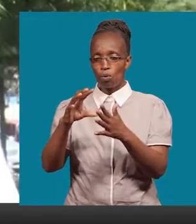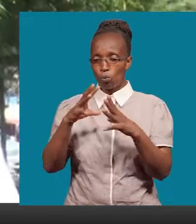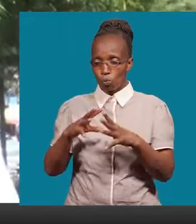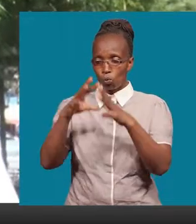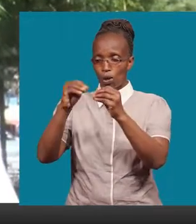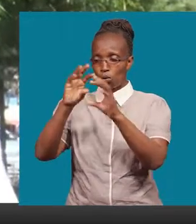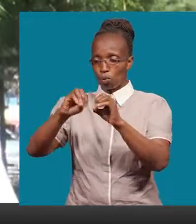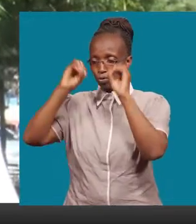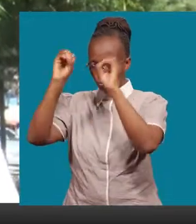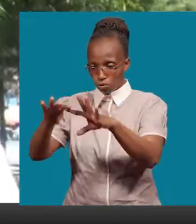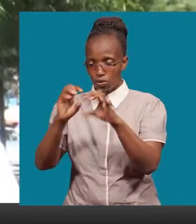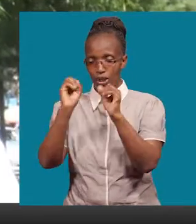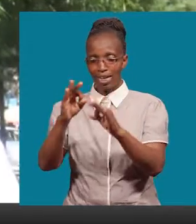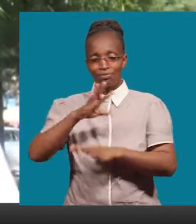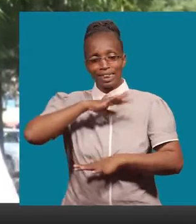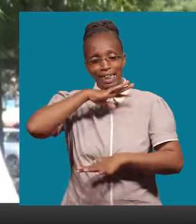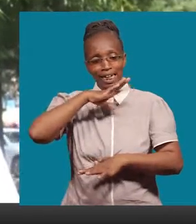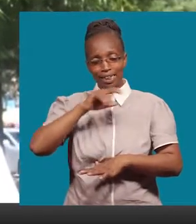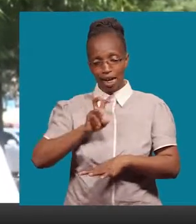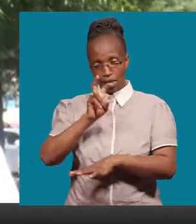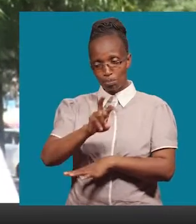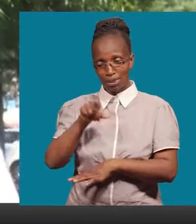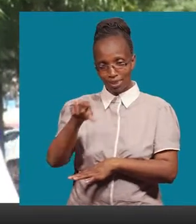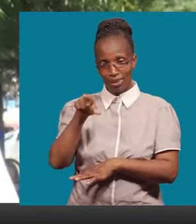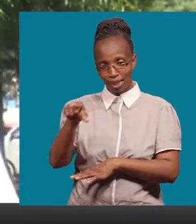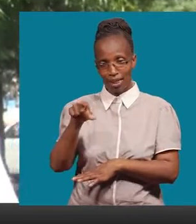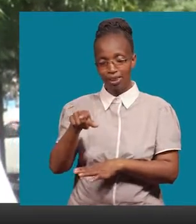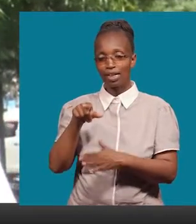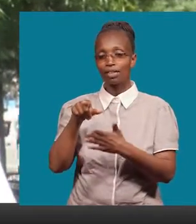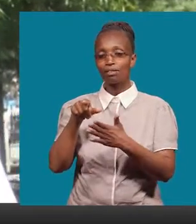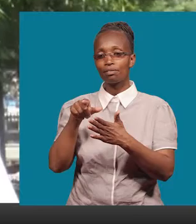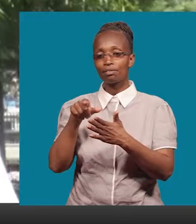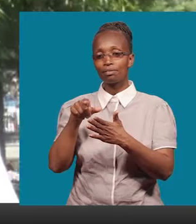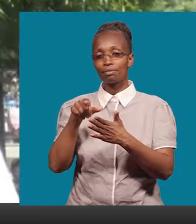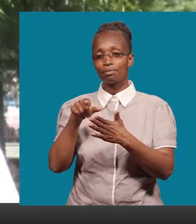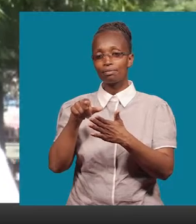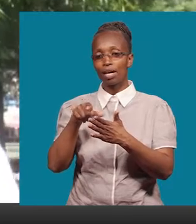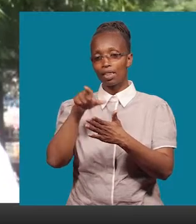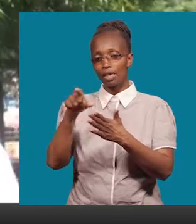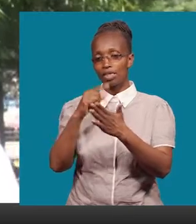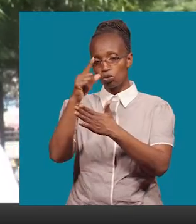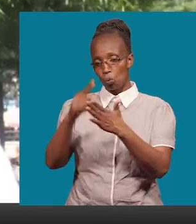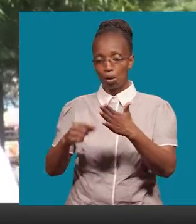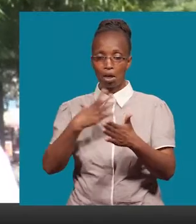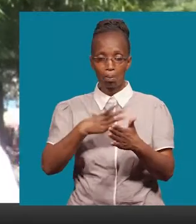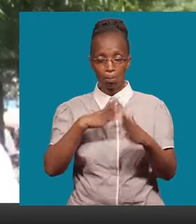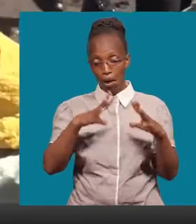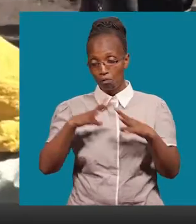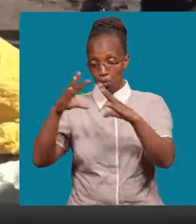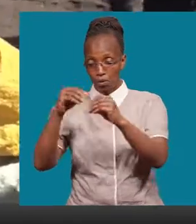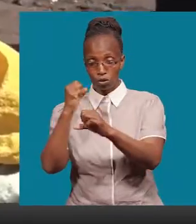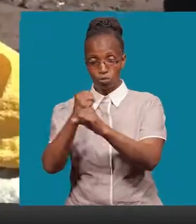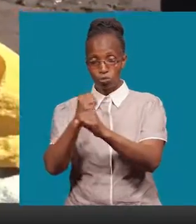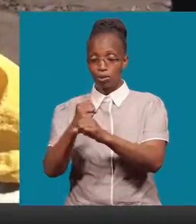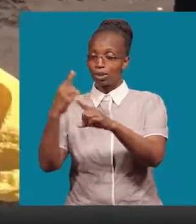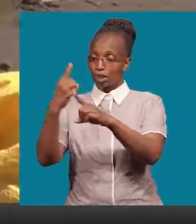pa kurusha uchafu. Kwa hivyo uchafu kionekana pale ni uchafu wa siku hiyo hiyo tu ambao umefagiliwa asubuhi ukapelekwa